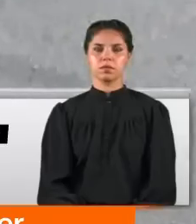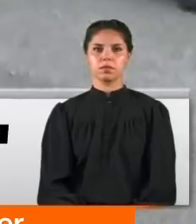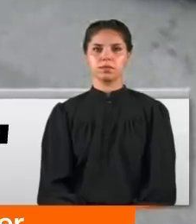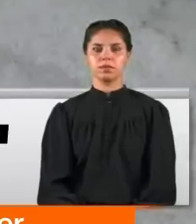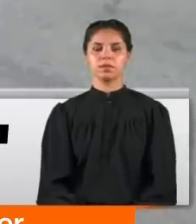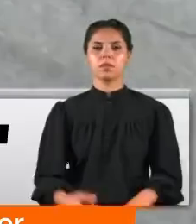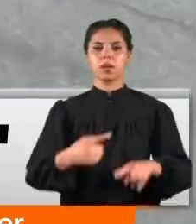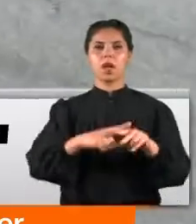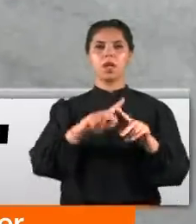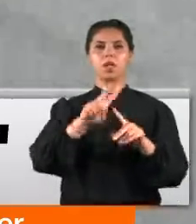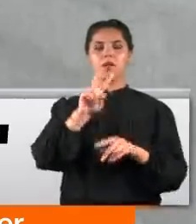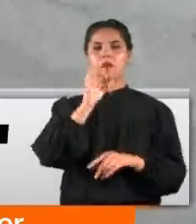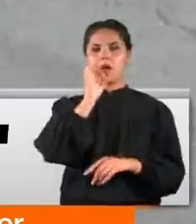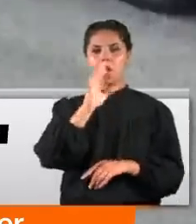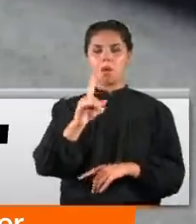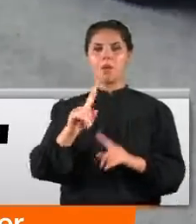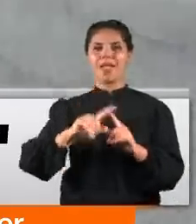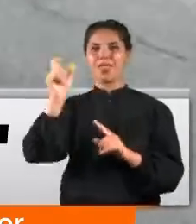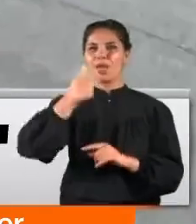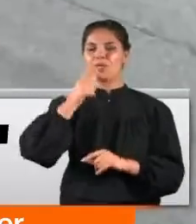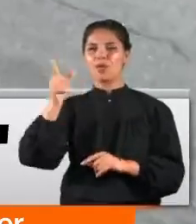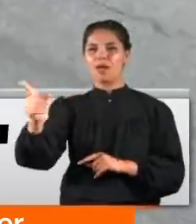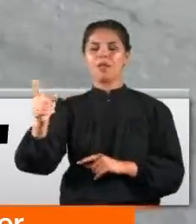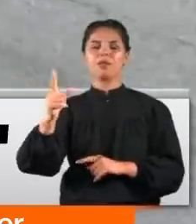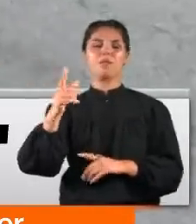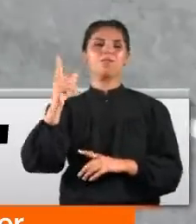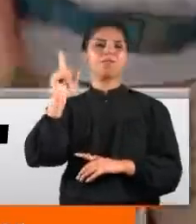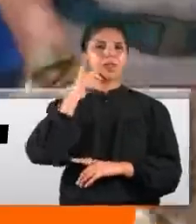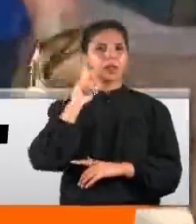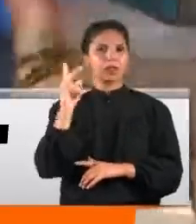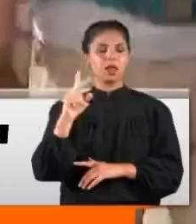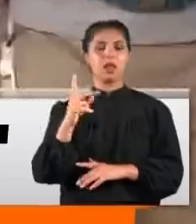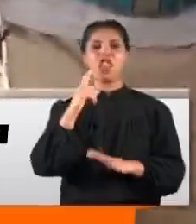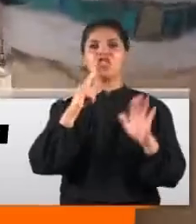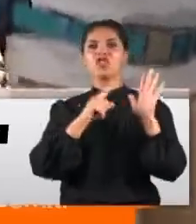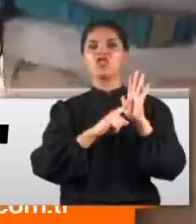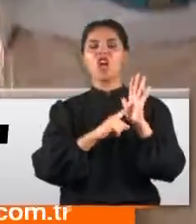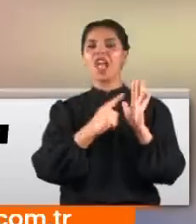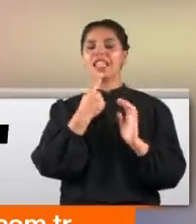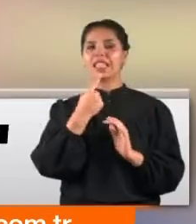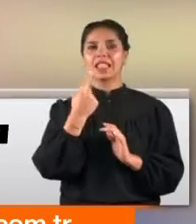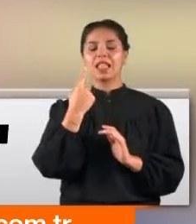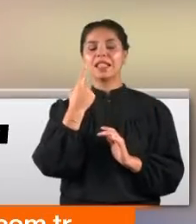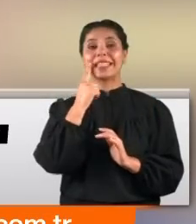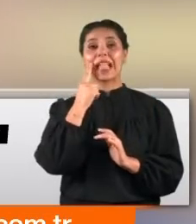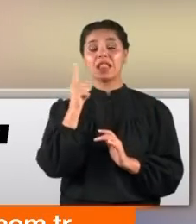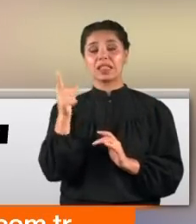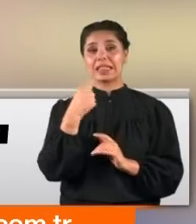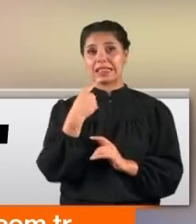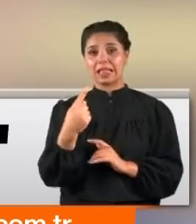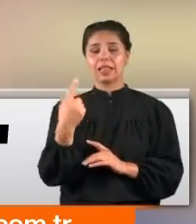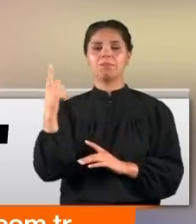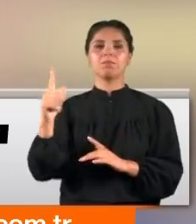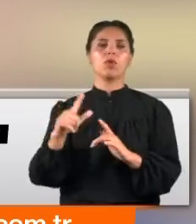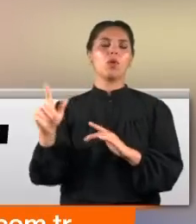çalışıyor. ATV Haber Özcan'ın iddialarını şahit gösterdiği eski CHP'li vekil Orhan Düzgün'e de sordu. Söz konusu